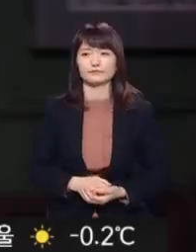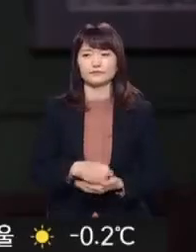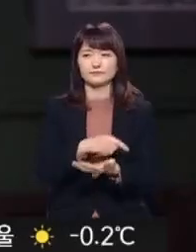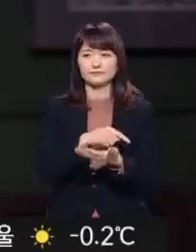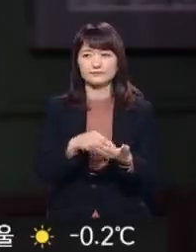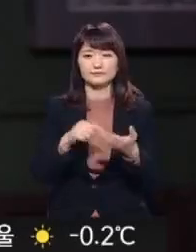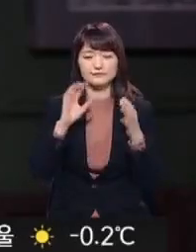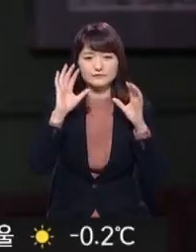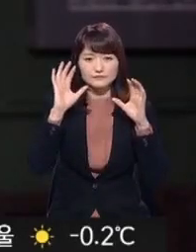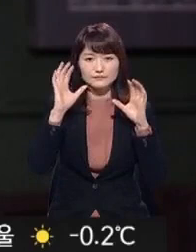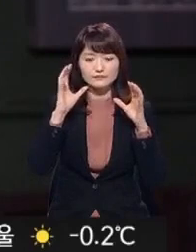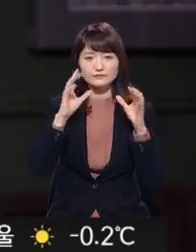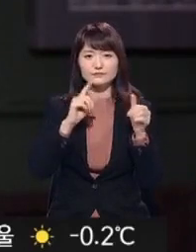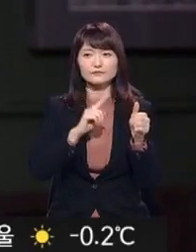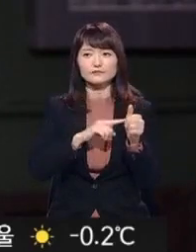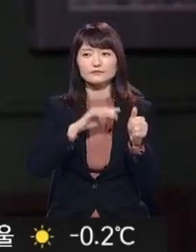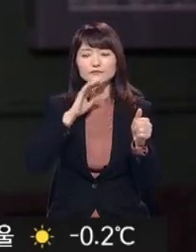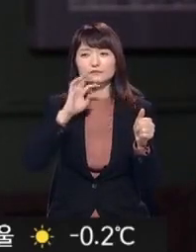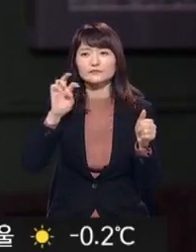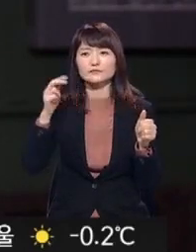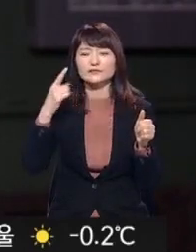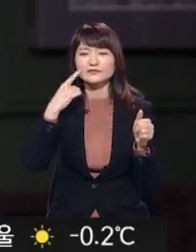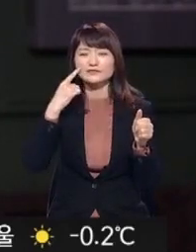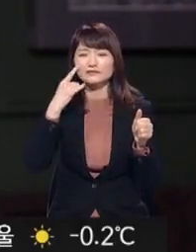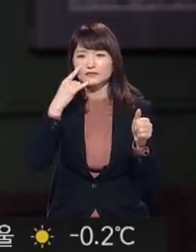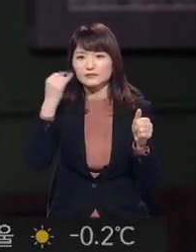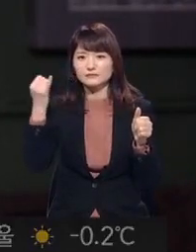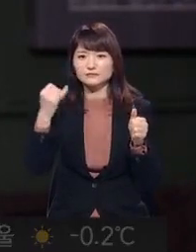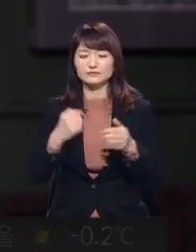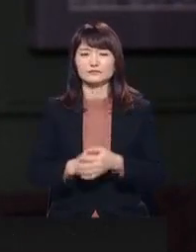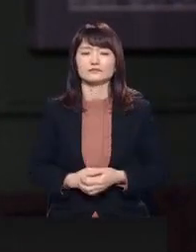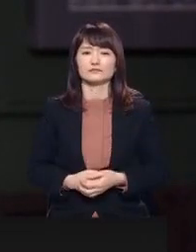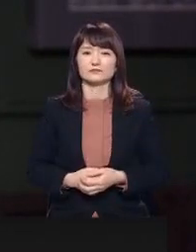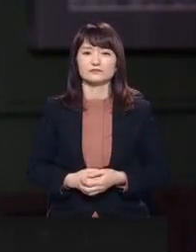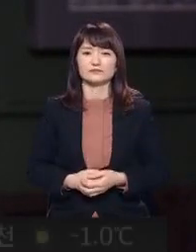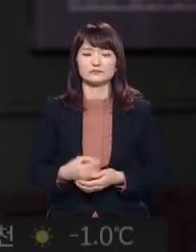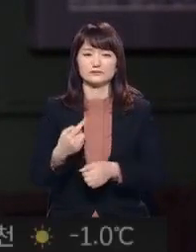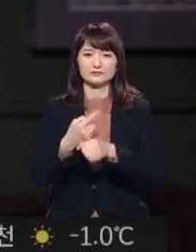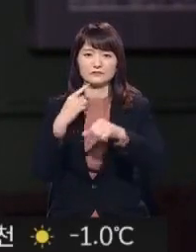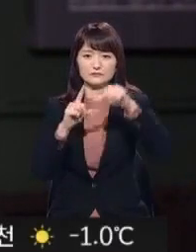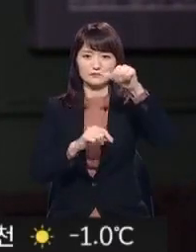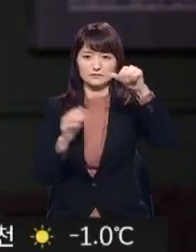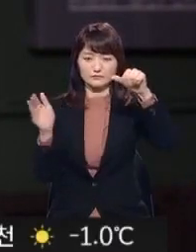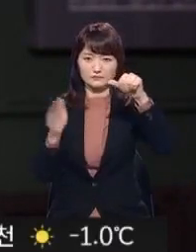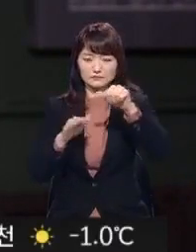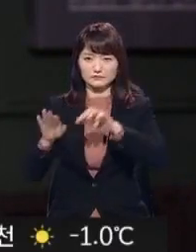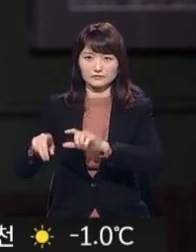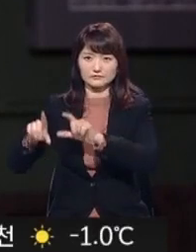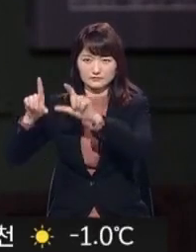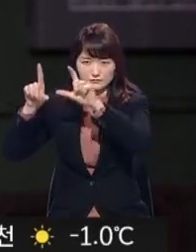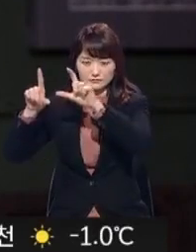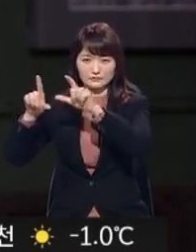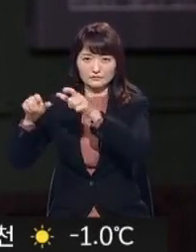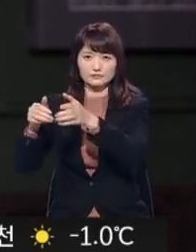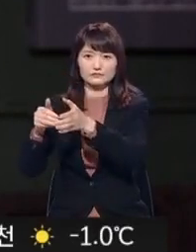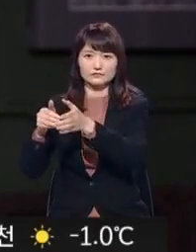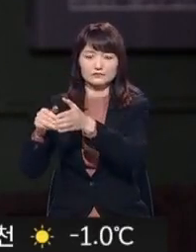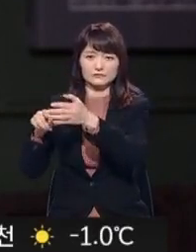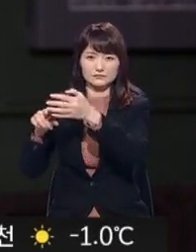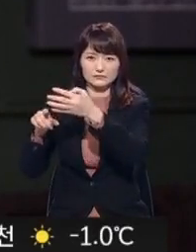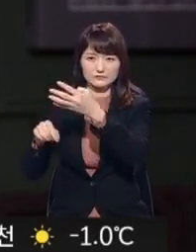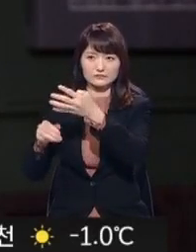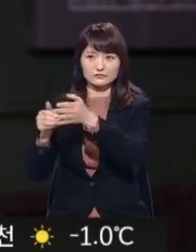피해 아동의 40대 계모가요 지난해 5월부터 이달 7일까지 인천 남동구에 한 아파트에서 초등학교 5학년 난